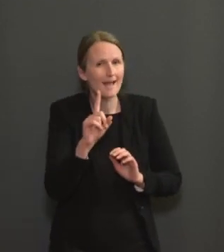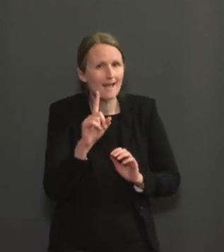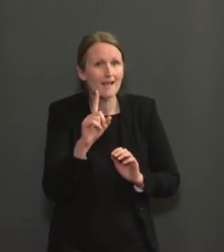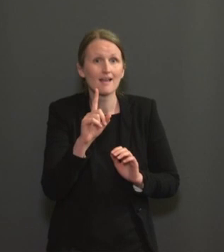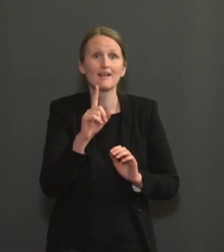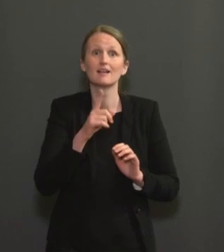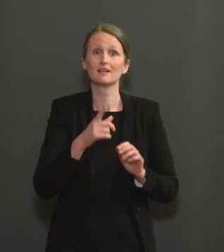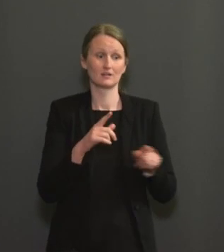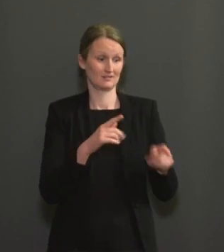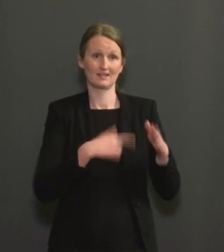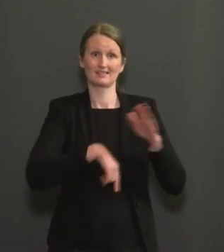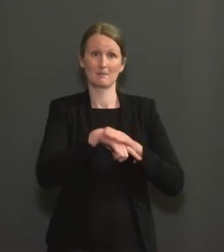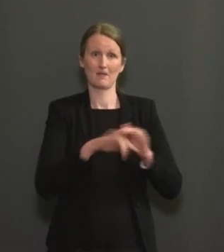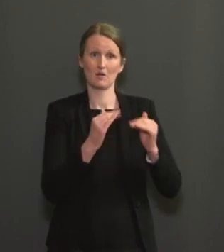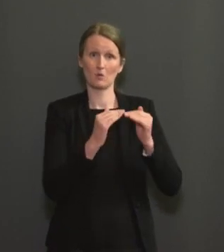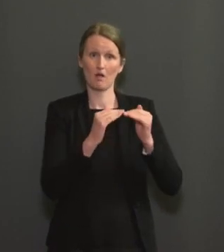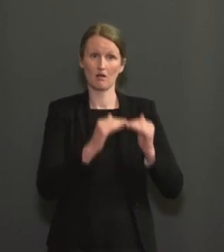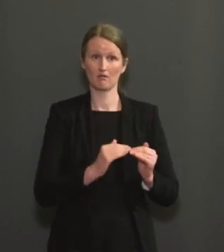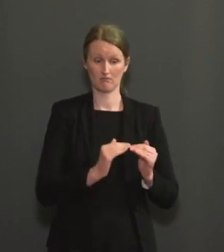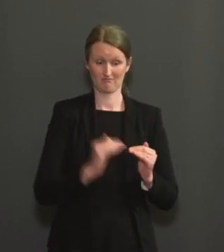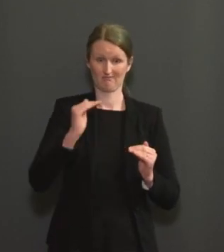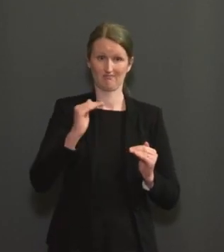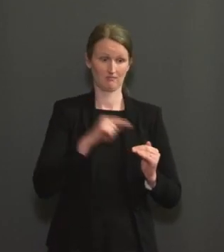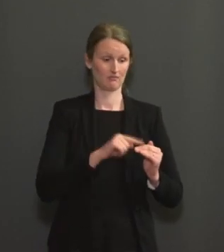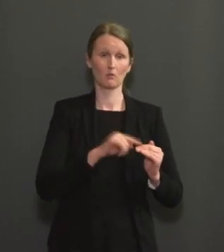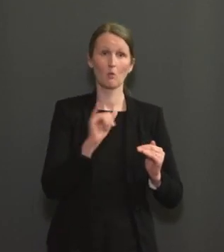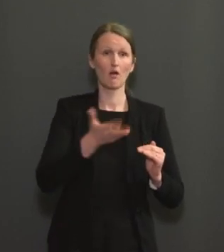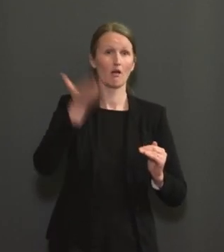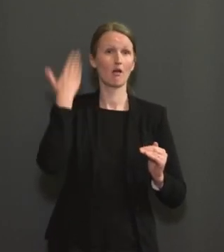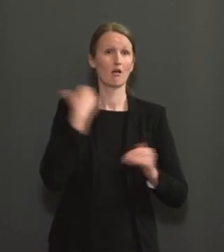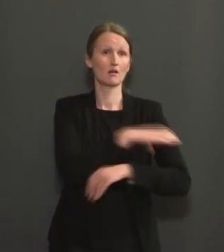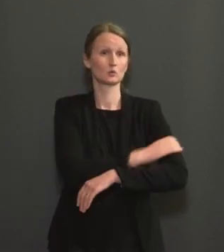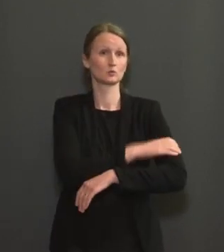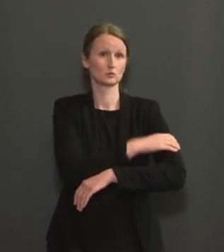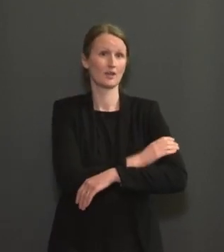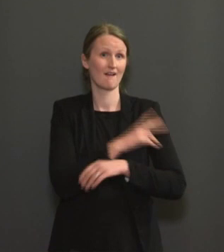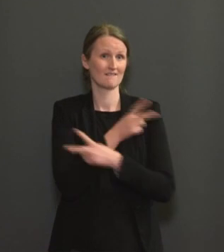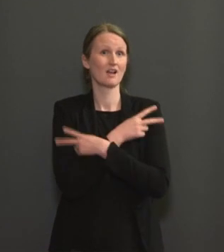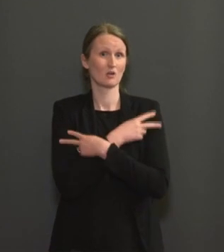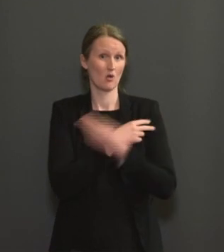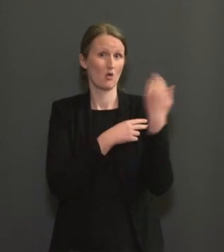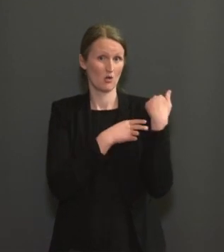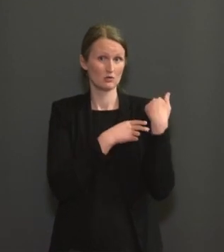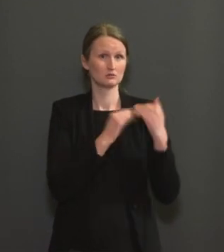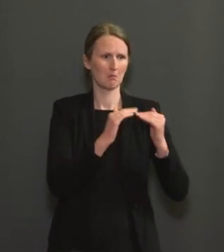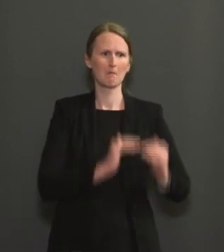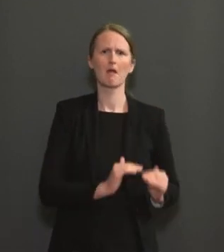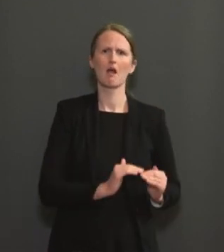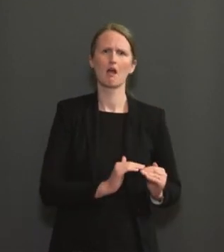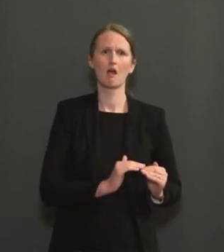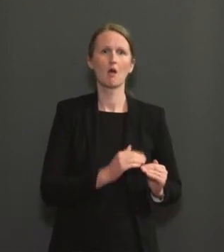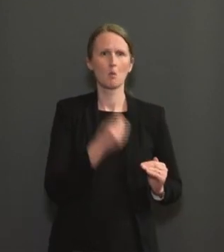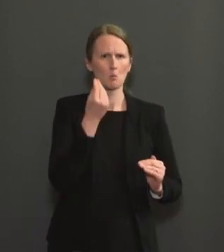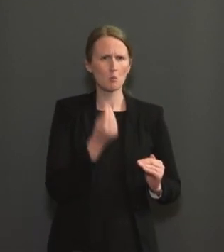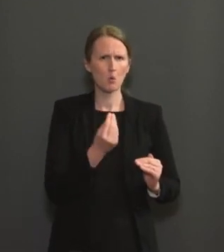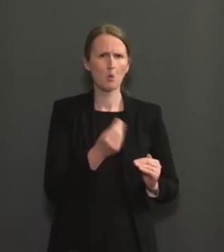sont extrêmement basses à la sortie des vacances de Toussaint. D'autre part, cette tranche